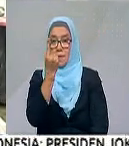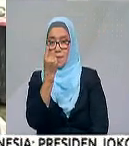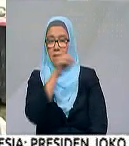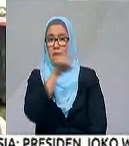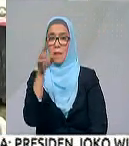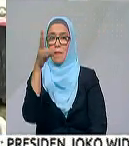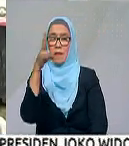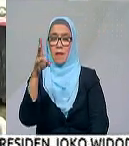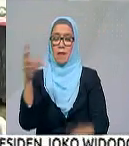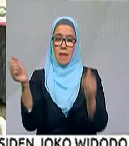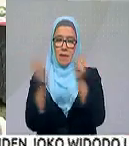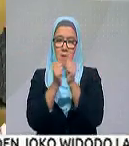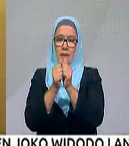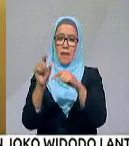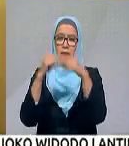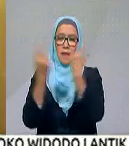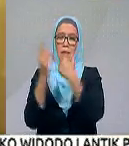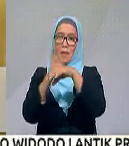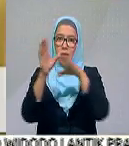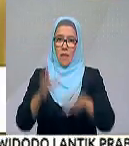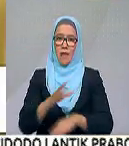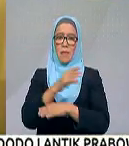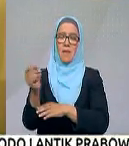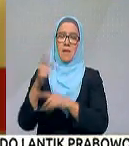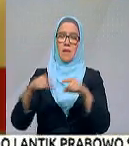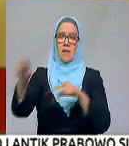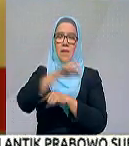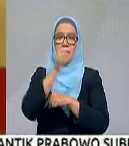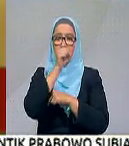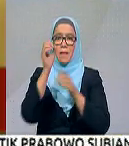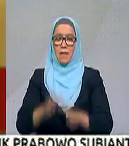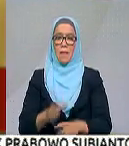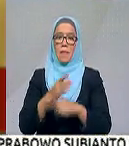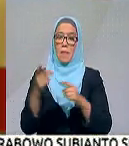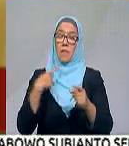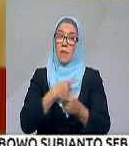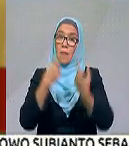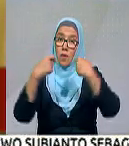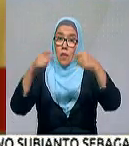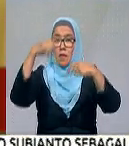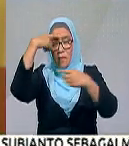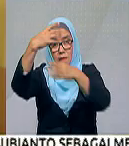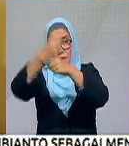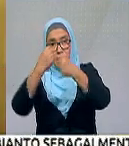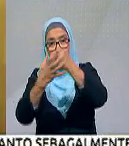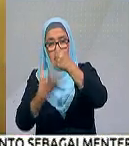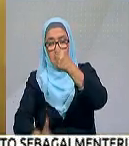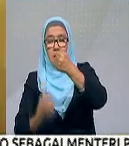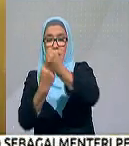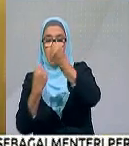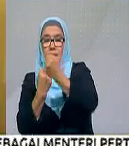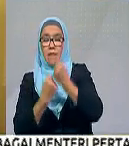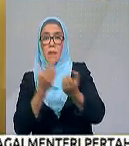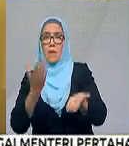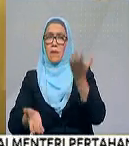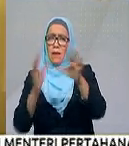serta artis-artis tersebut. InsyaAllah kita akan cuba mendapat penajaan dan juga mungkin ada banyak lagi lah insan-insan budiman